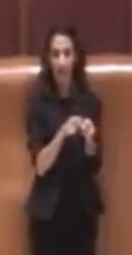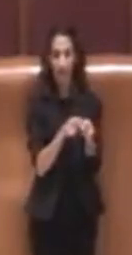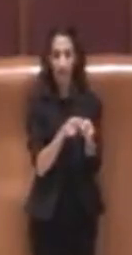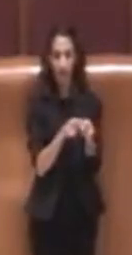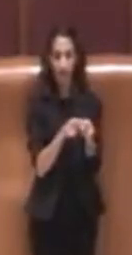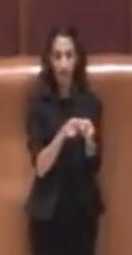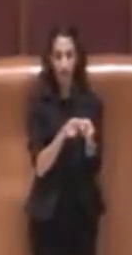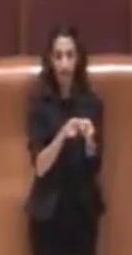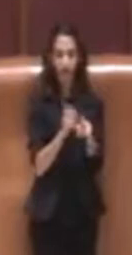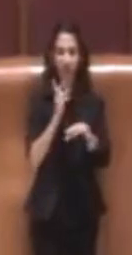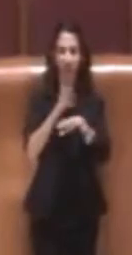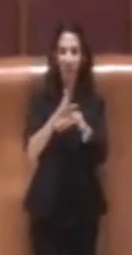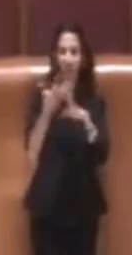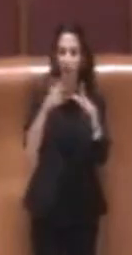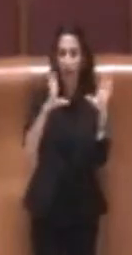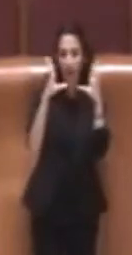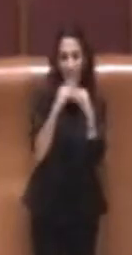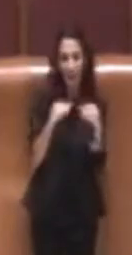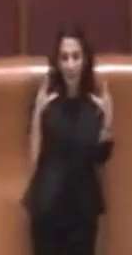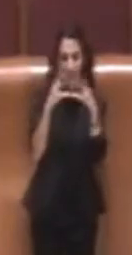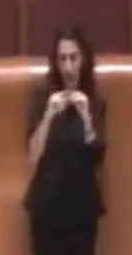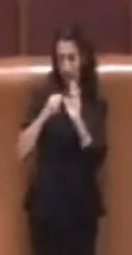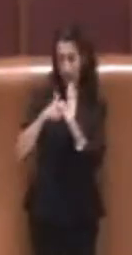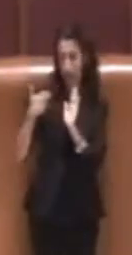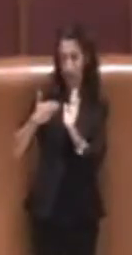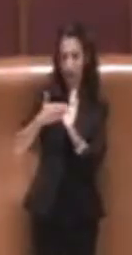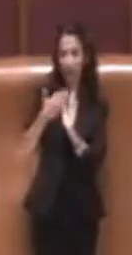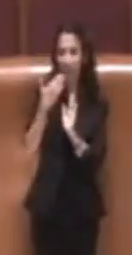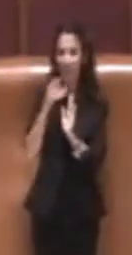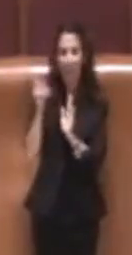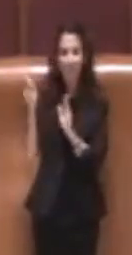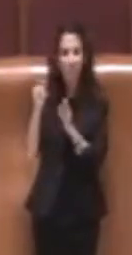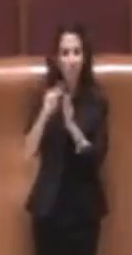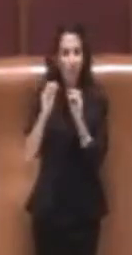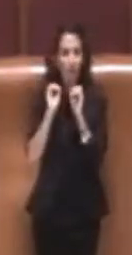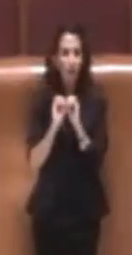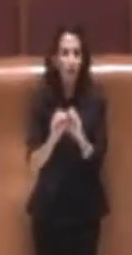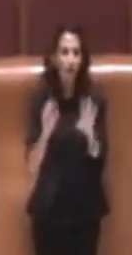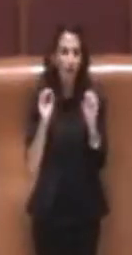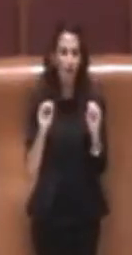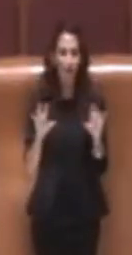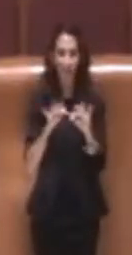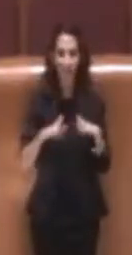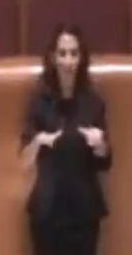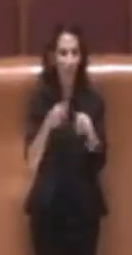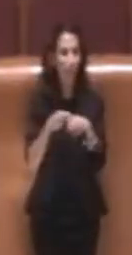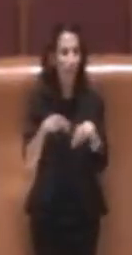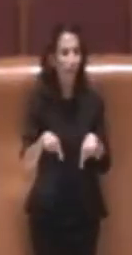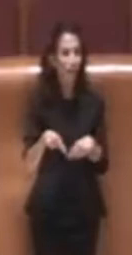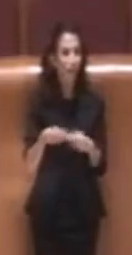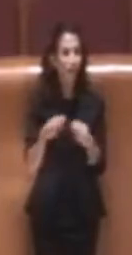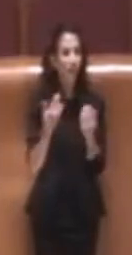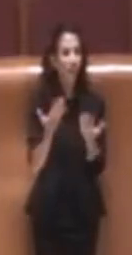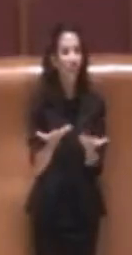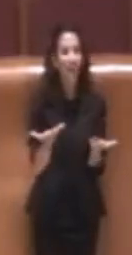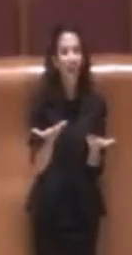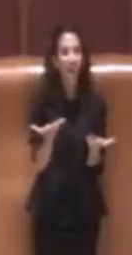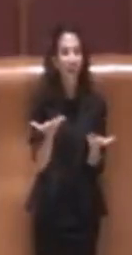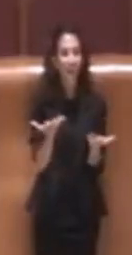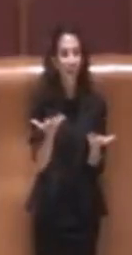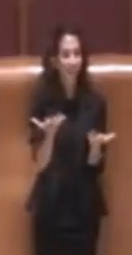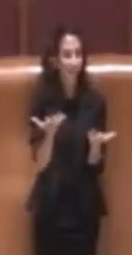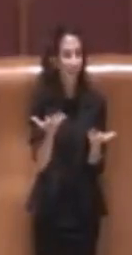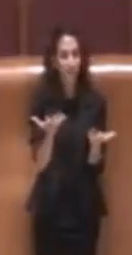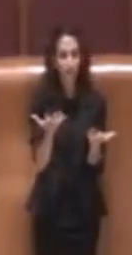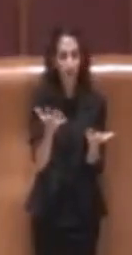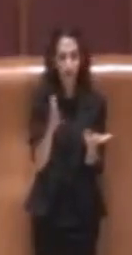di restauro che sono succeduti nel tempo, grazie a questa scuola che lui ha avviato in questo territorio, hanno fatto, rispetto a questo